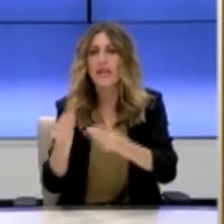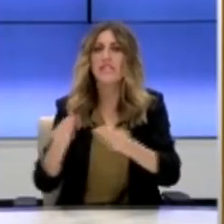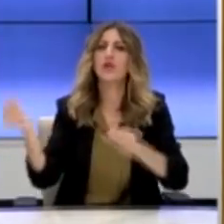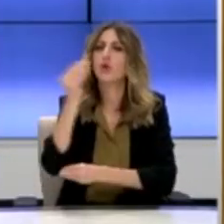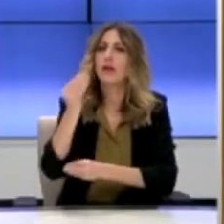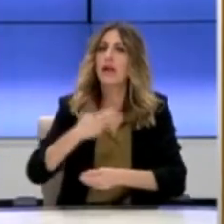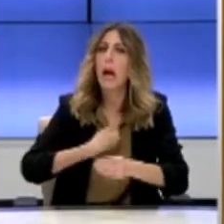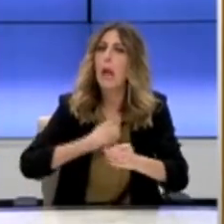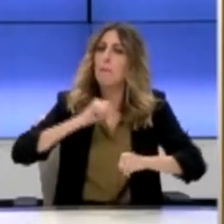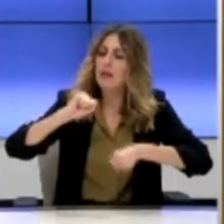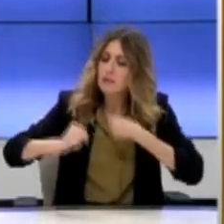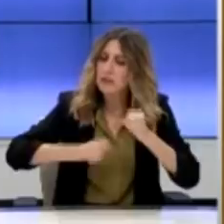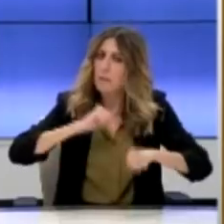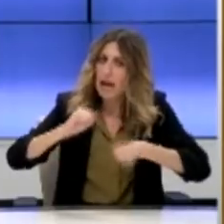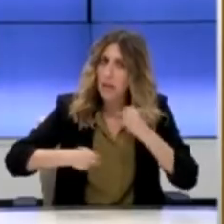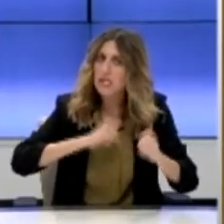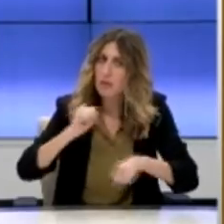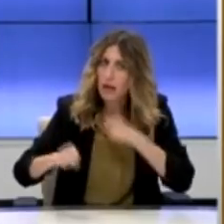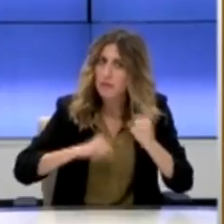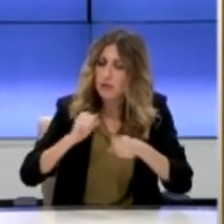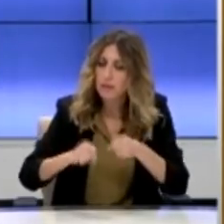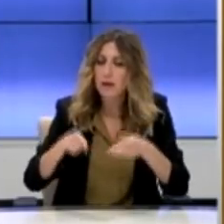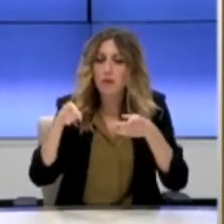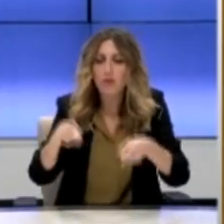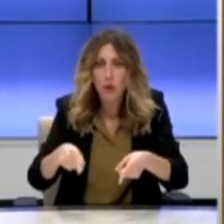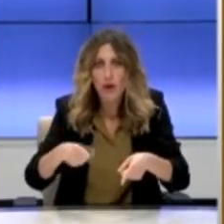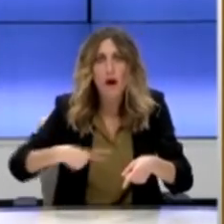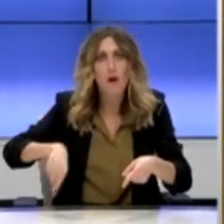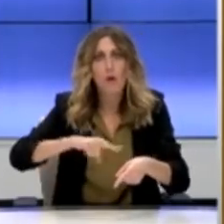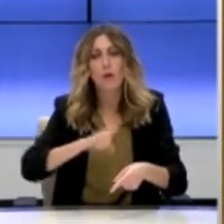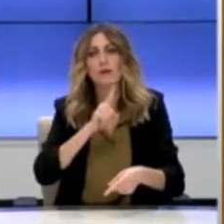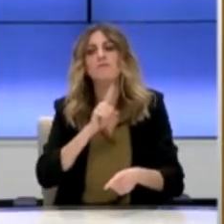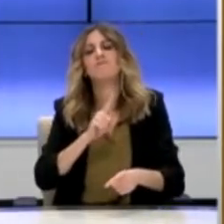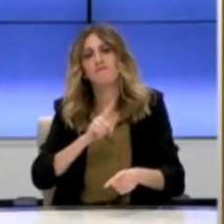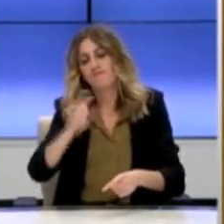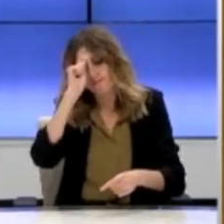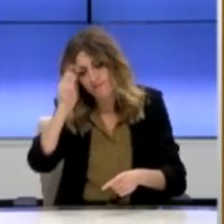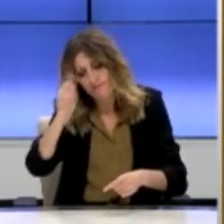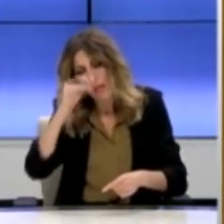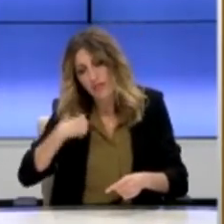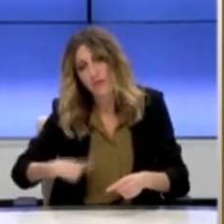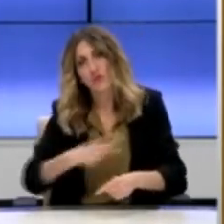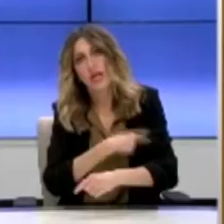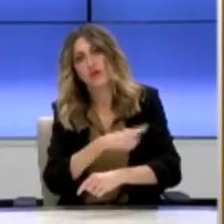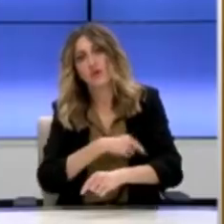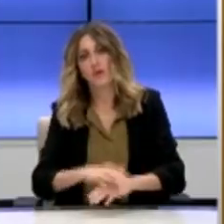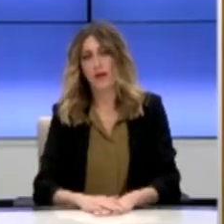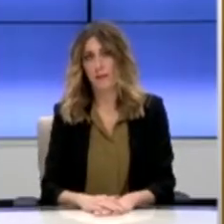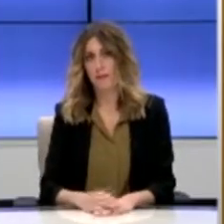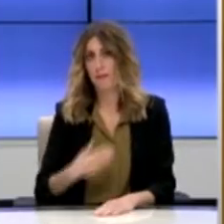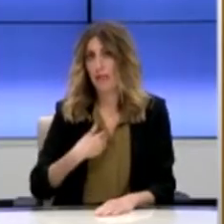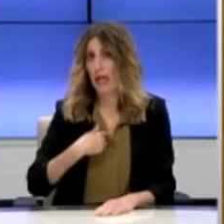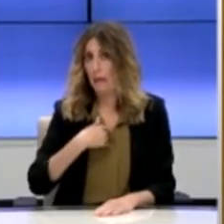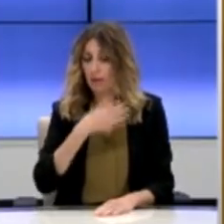Εξακολουθείτε επίσης να παρουσιάζετε την εικονική σας πραγματικότητα. Σας είπαμε ότι έχετε κάνει το σύστημα